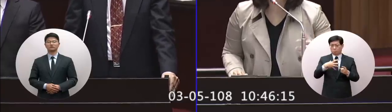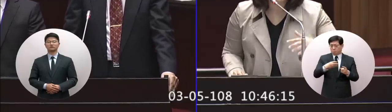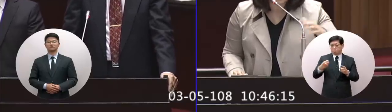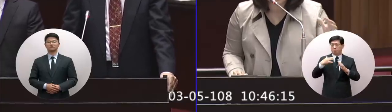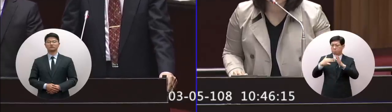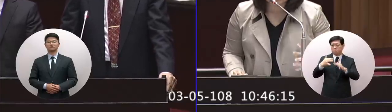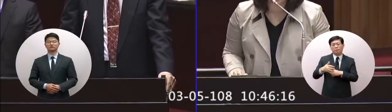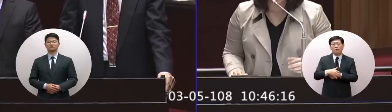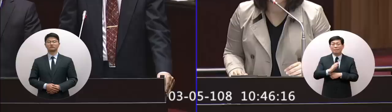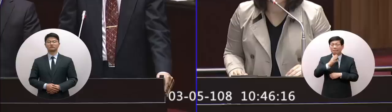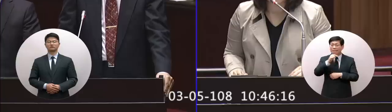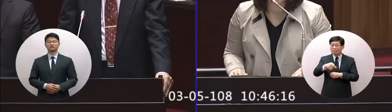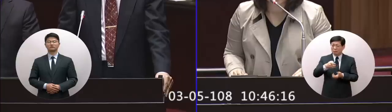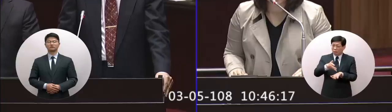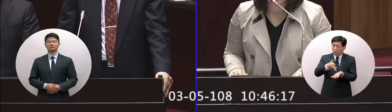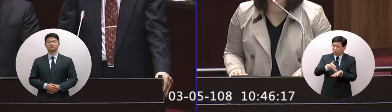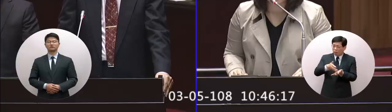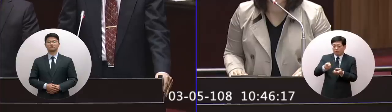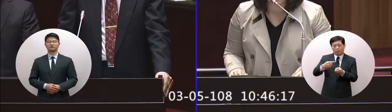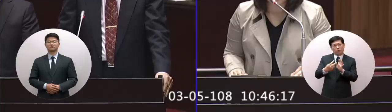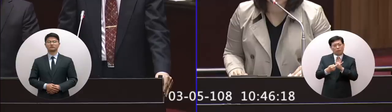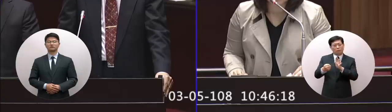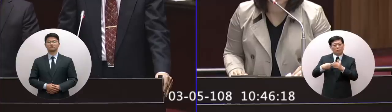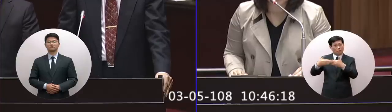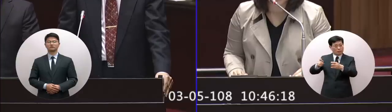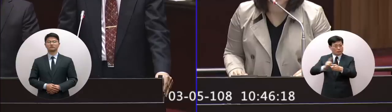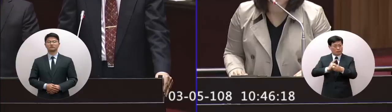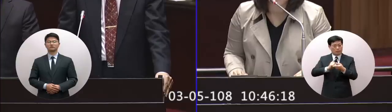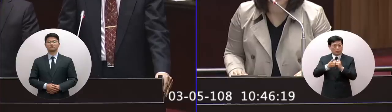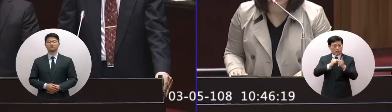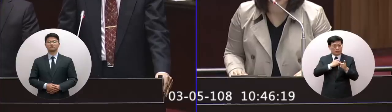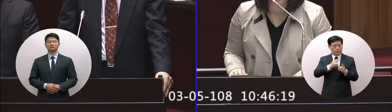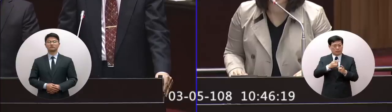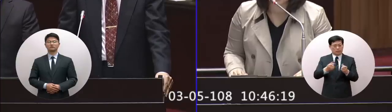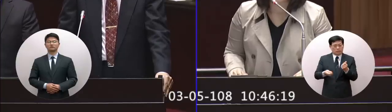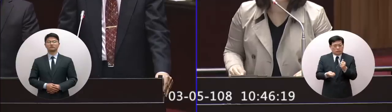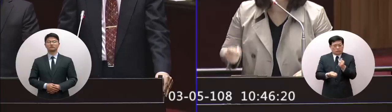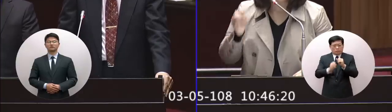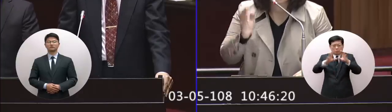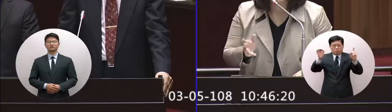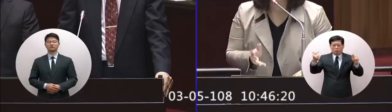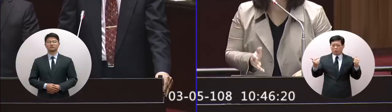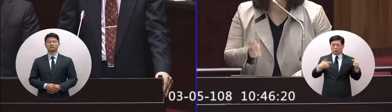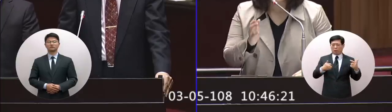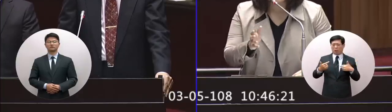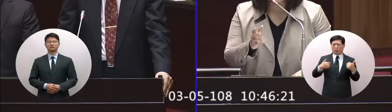战，其实相对这个言论呢，也被对岸说成是盲人骑瞎马，夜半铃声迟。